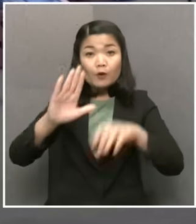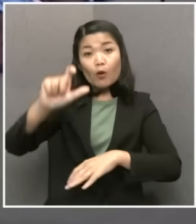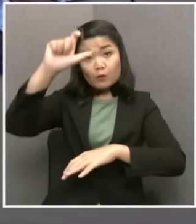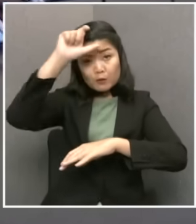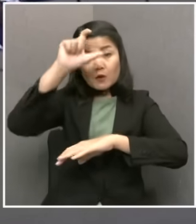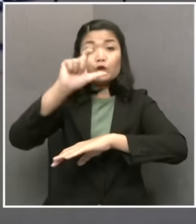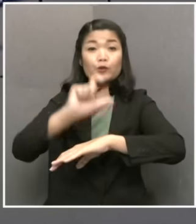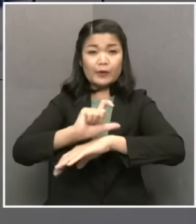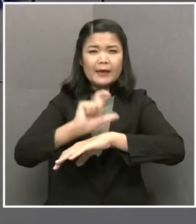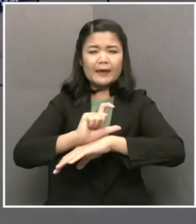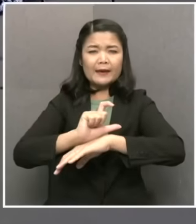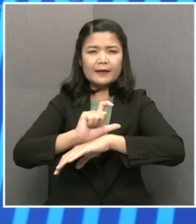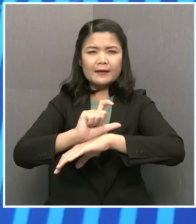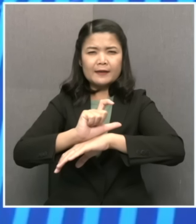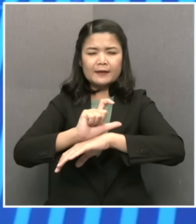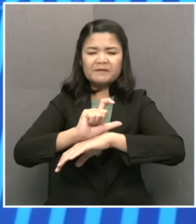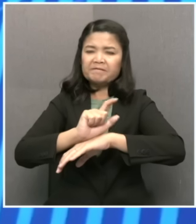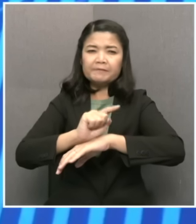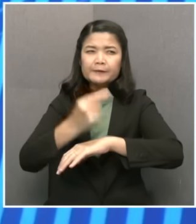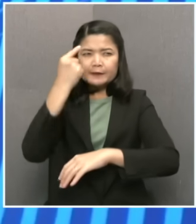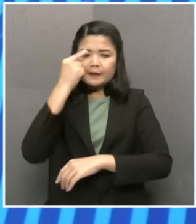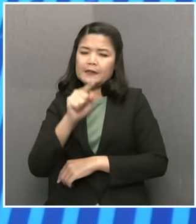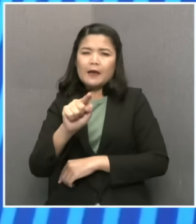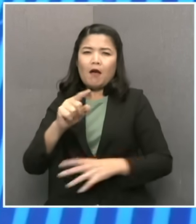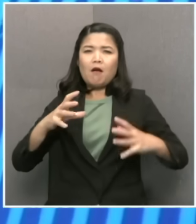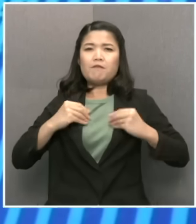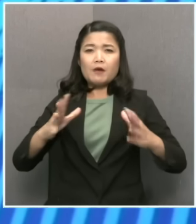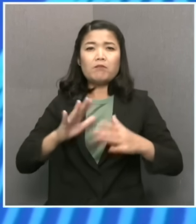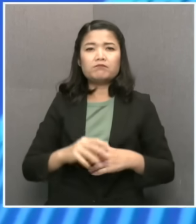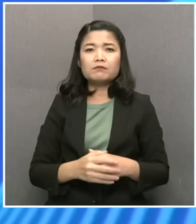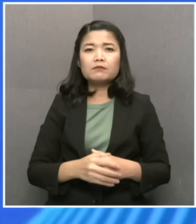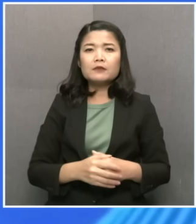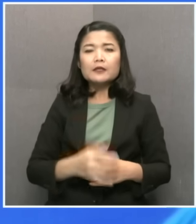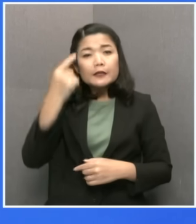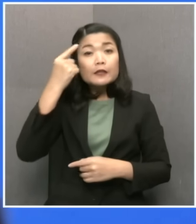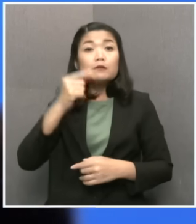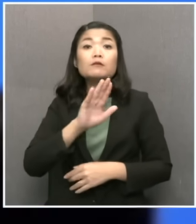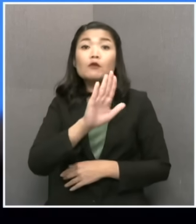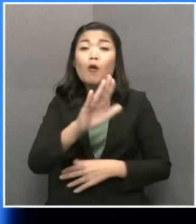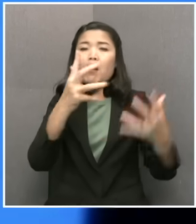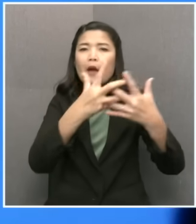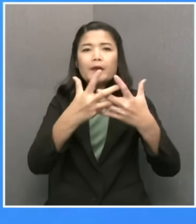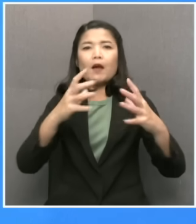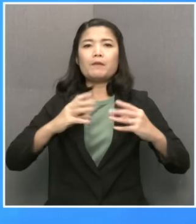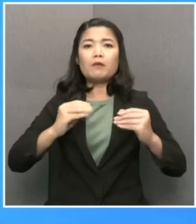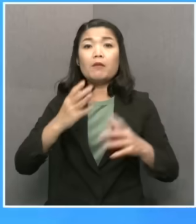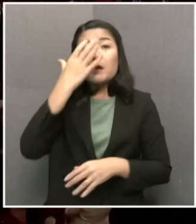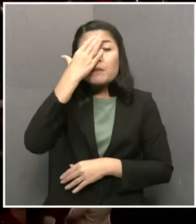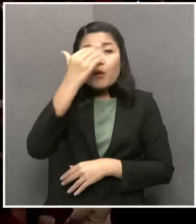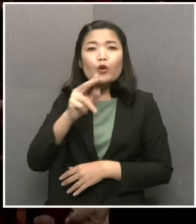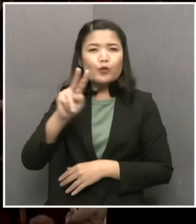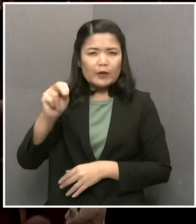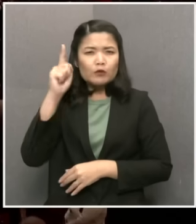ได้แถลงแสดงท่าทีไม่เห็นด้วยกับการวีโต้ในครั้งนี้ของสหรัฐพร้อมระบุว่าสหประชาชาติจำเป็นต้